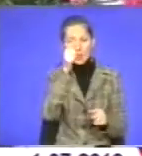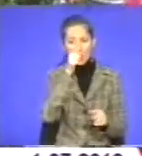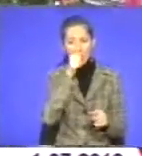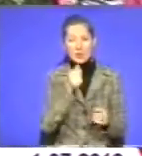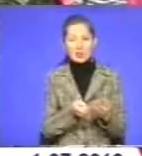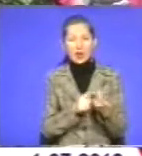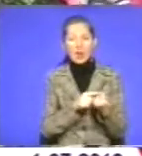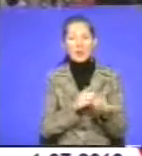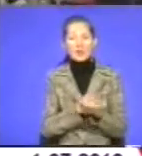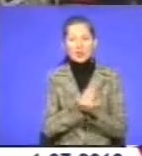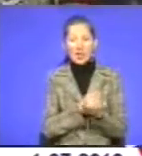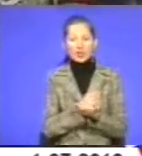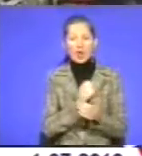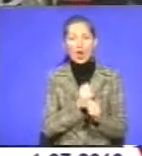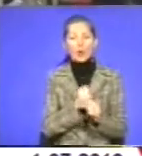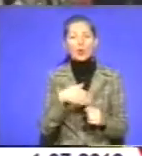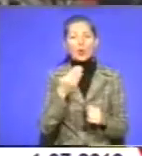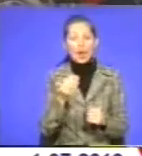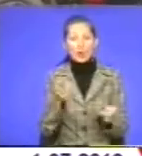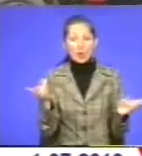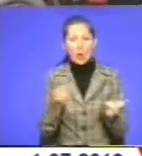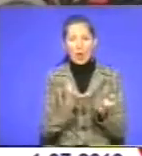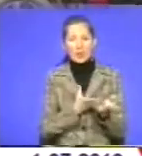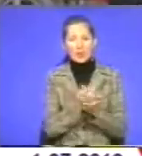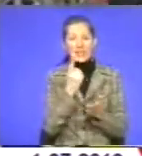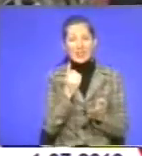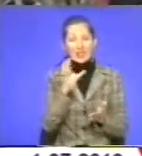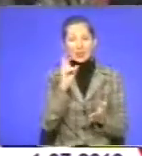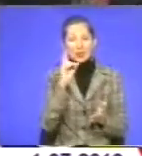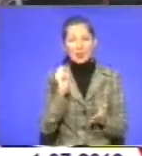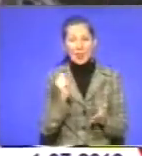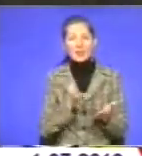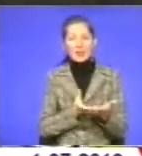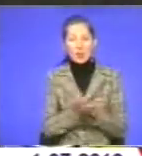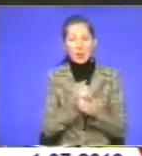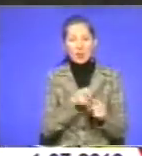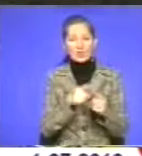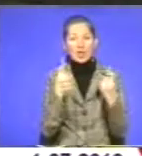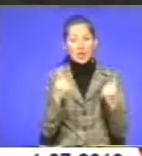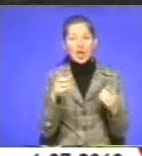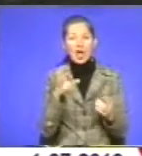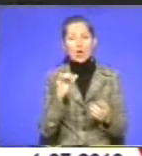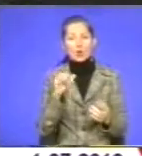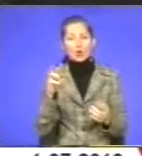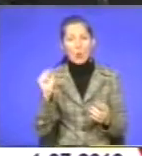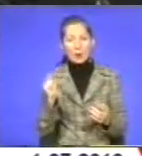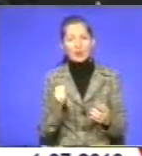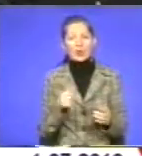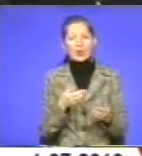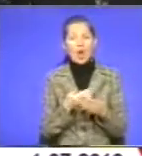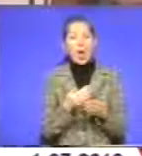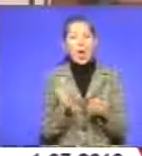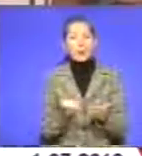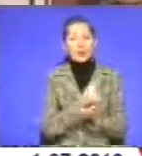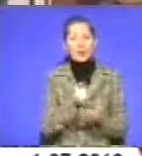стаж, роботодавцю доведеться платити єдиний соціальний внесок, а це кругленька сума. От і виходить, що жінка не працює, а платити